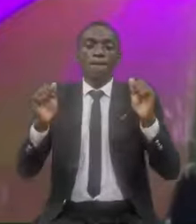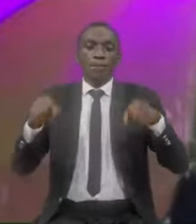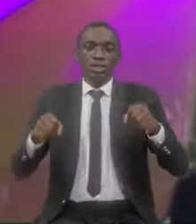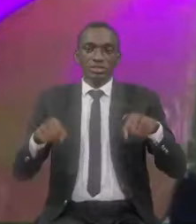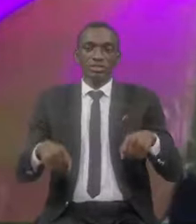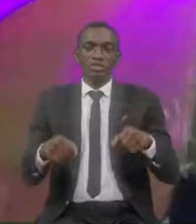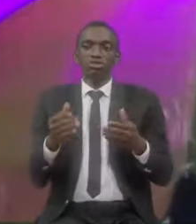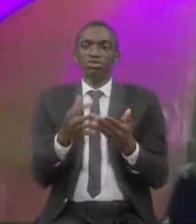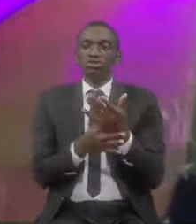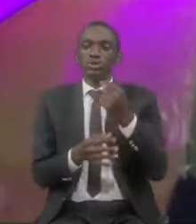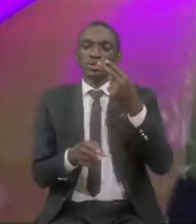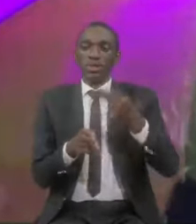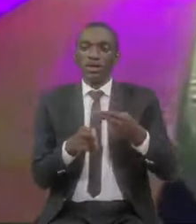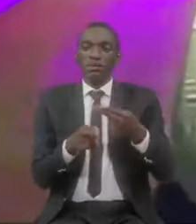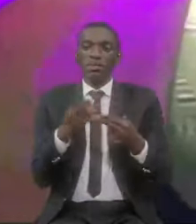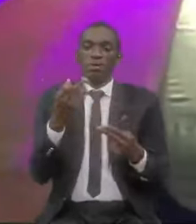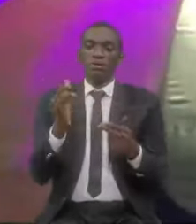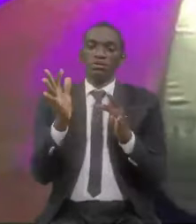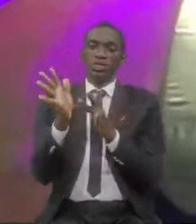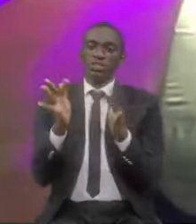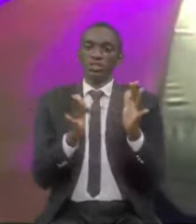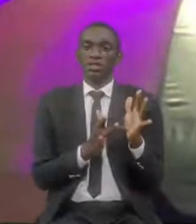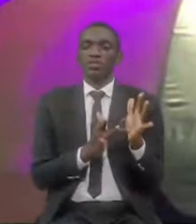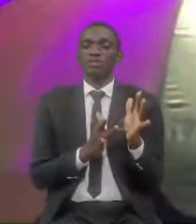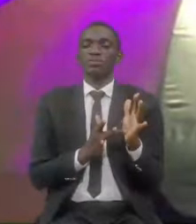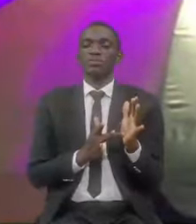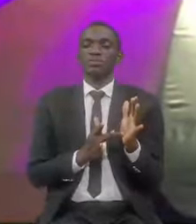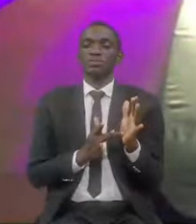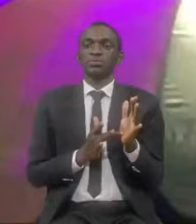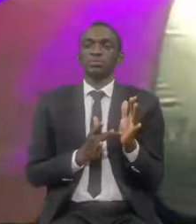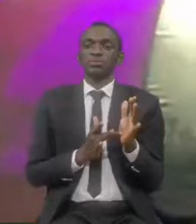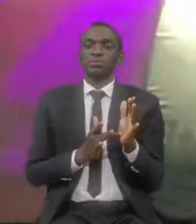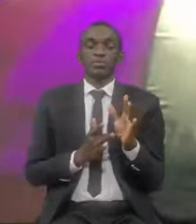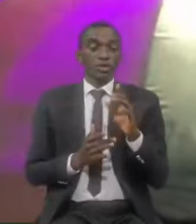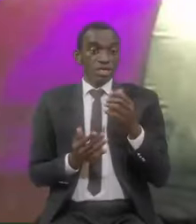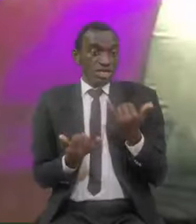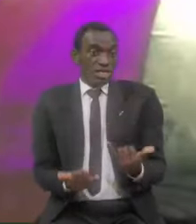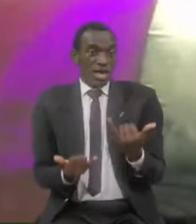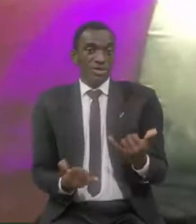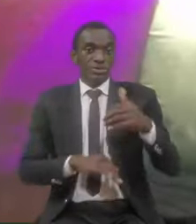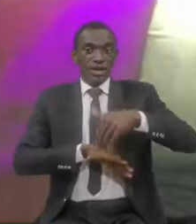Les possibilités illimitées à travers le nom de Jésus. Ce soir,